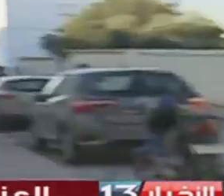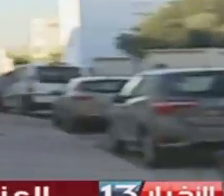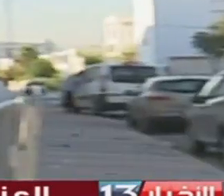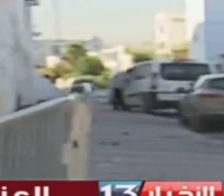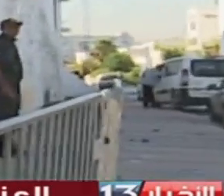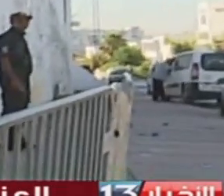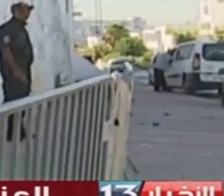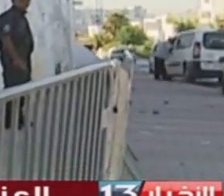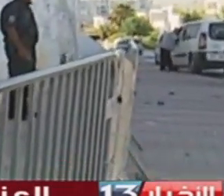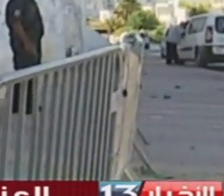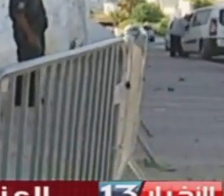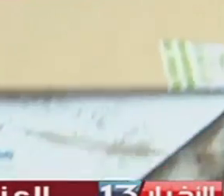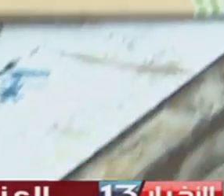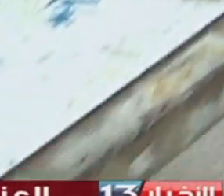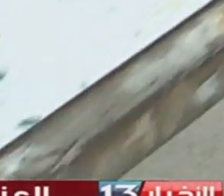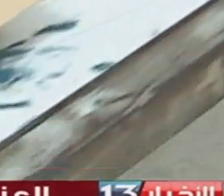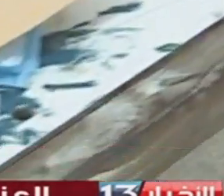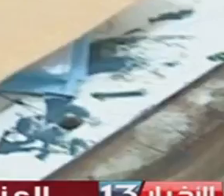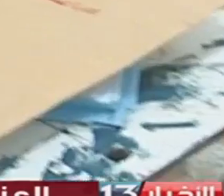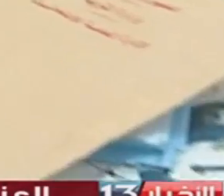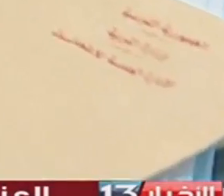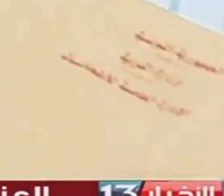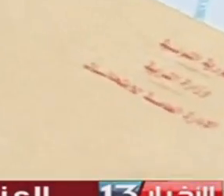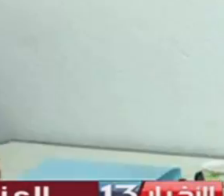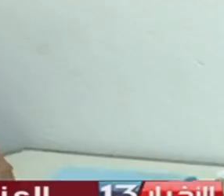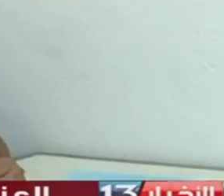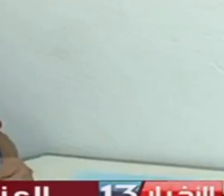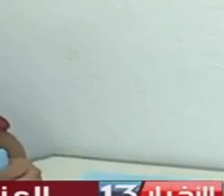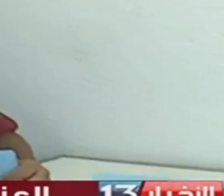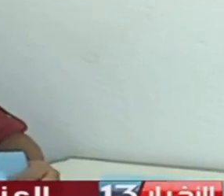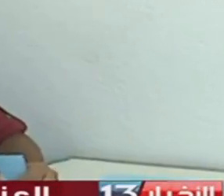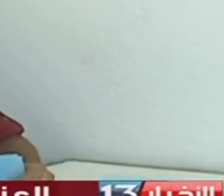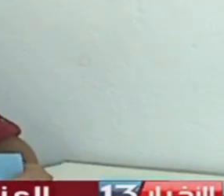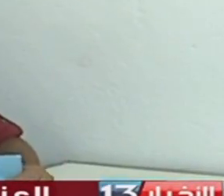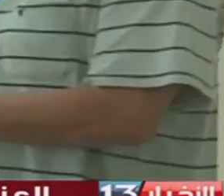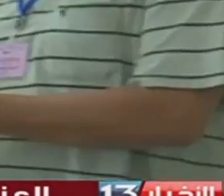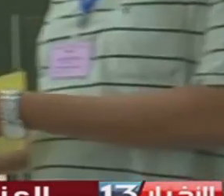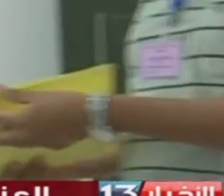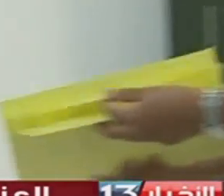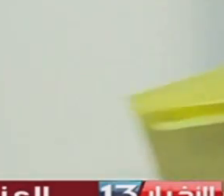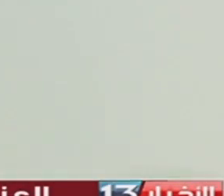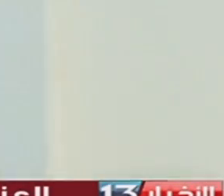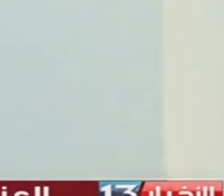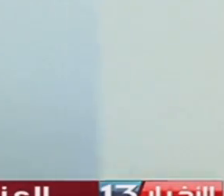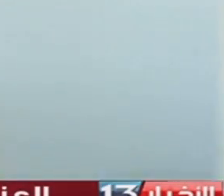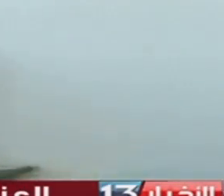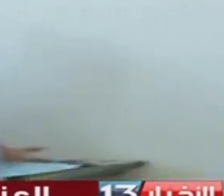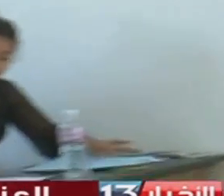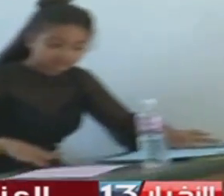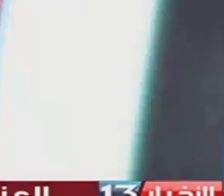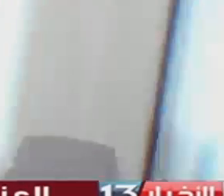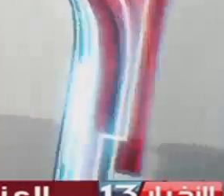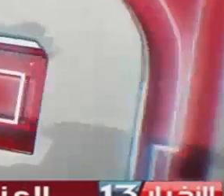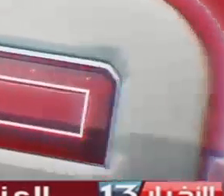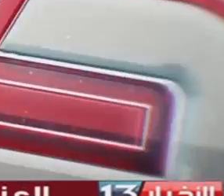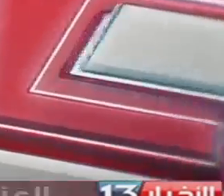تلميذ ينطلقون في إجراء امتحان البكالوريا لدورة المراقبة في كافة مناطق الجمهورية وسط إجراءات تنظيمية محكمة.